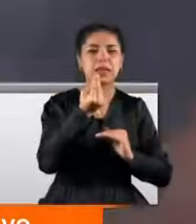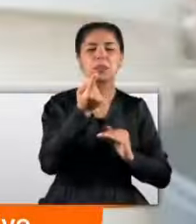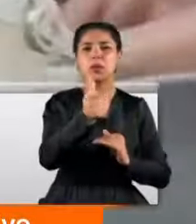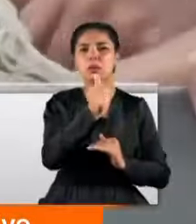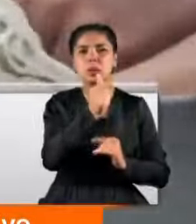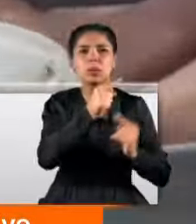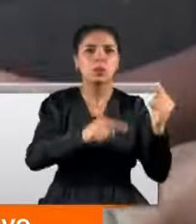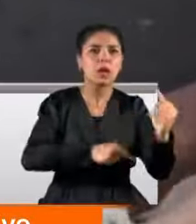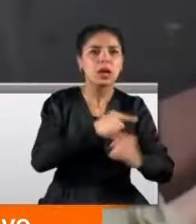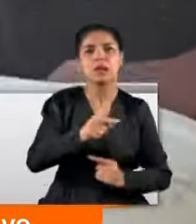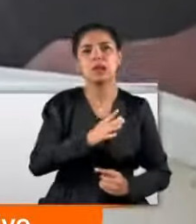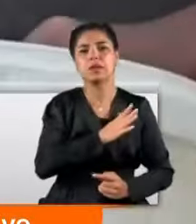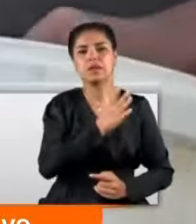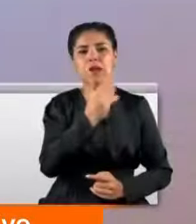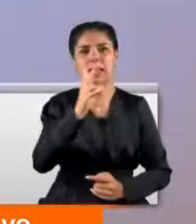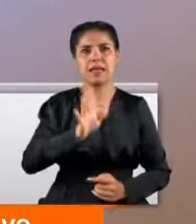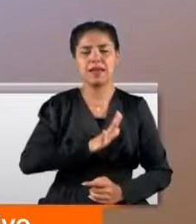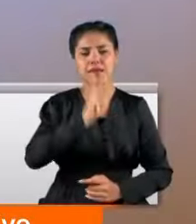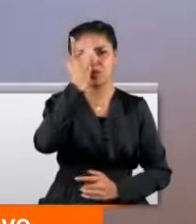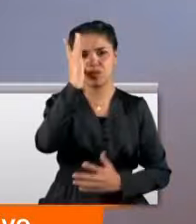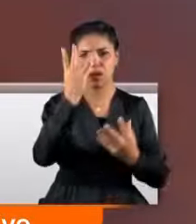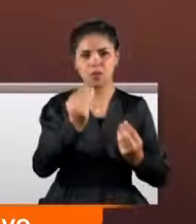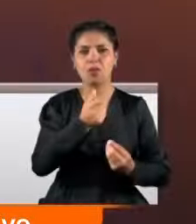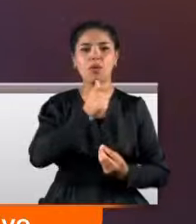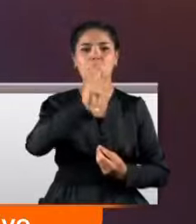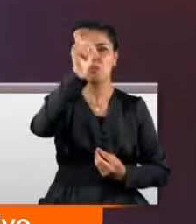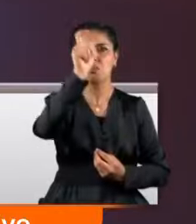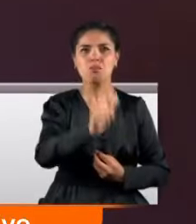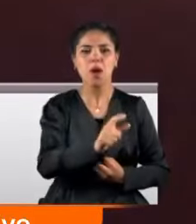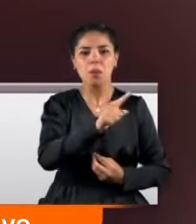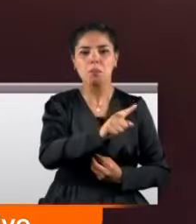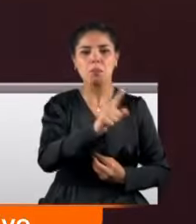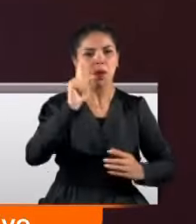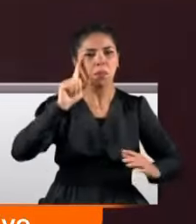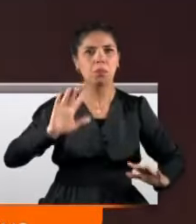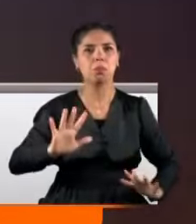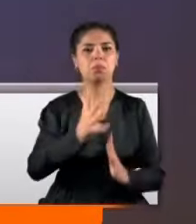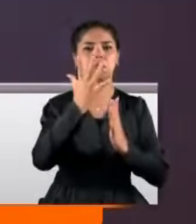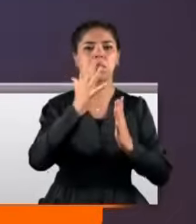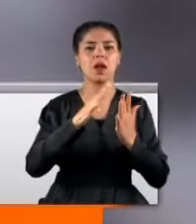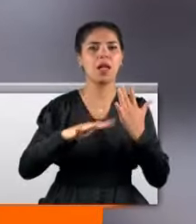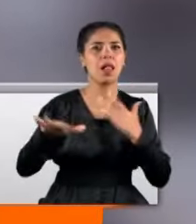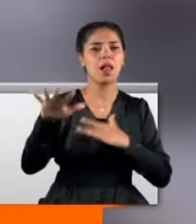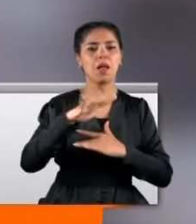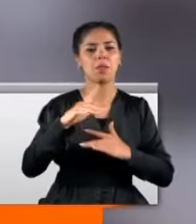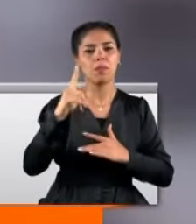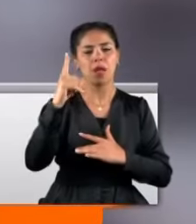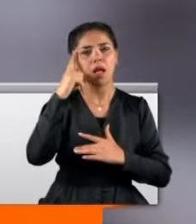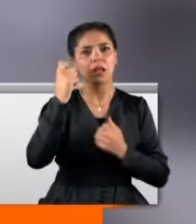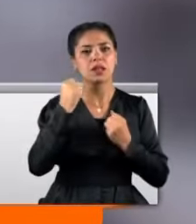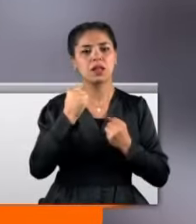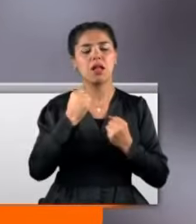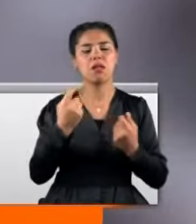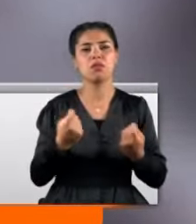yudum suya hasret. İki evladını şehit veren babanın durumundakilerse akıl sağlığını korumaya çalışıyor.